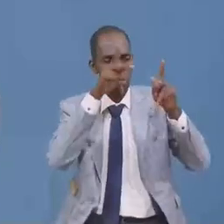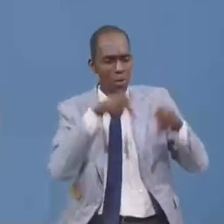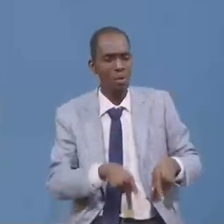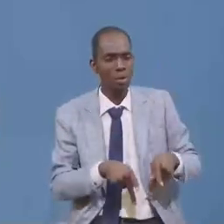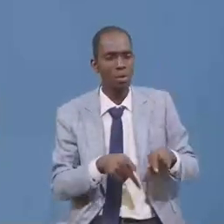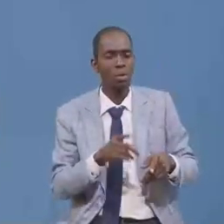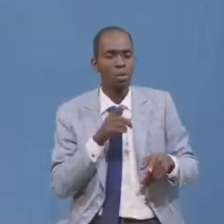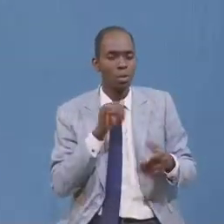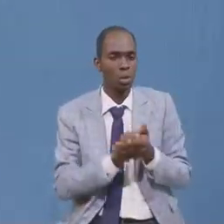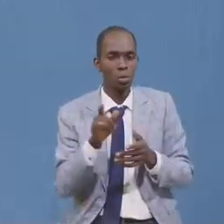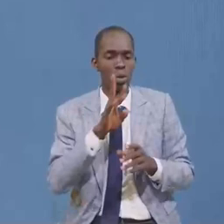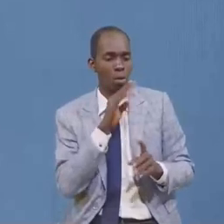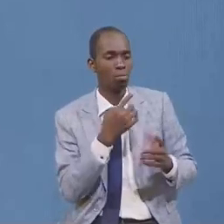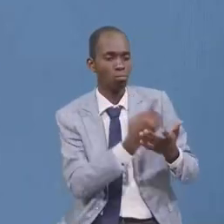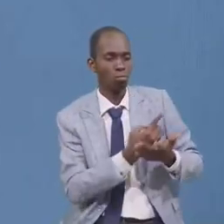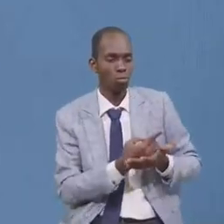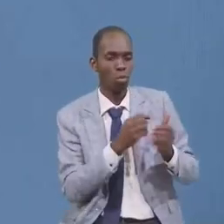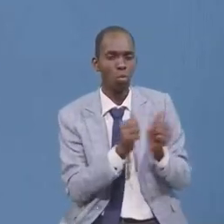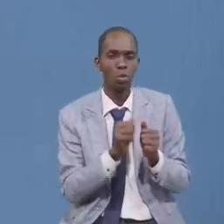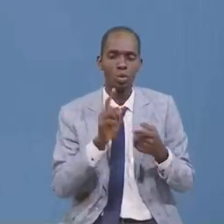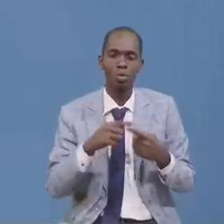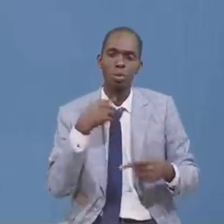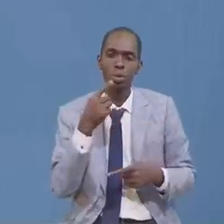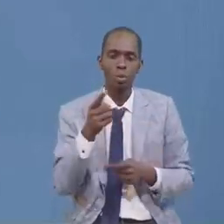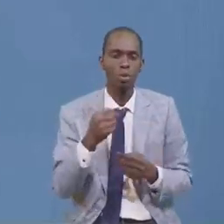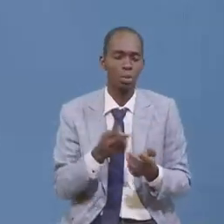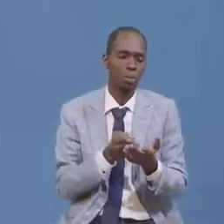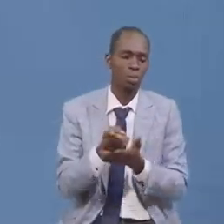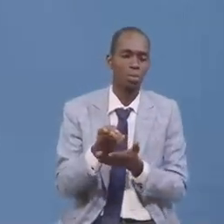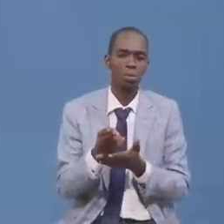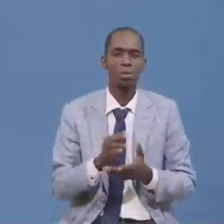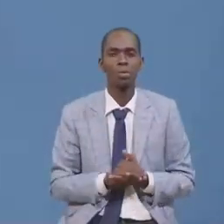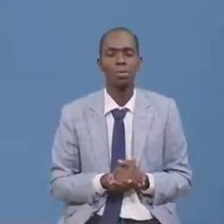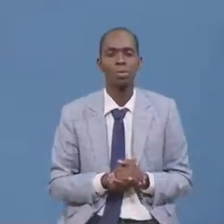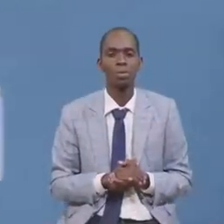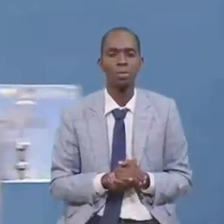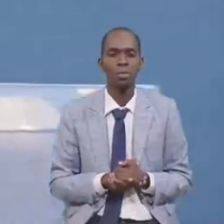Vous n'espérez même plus que celui à qui vous parlez vous dise la vérité.